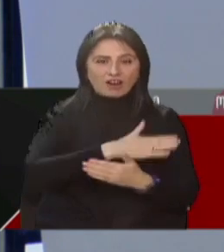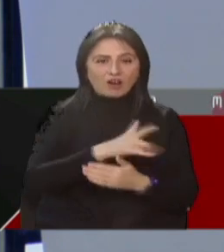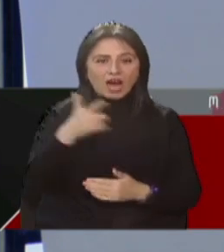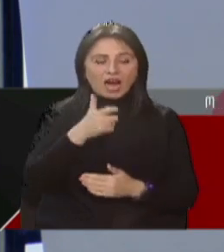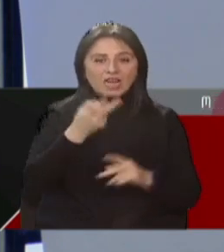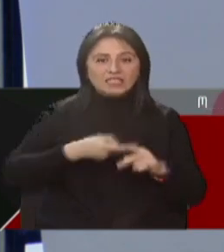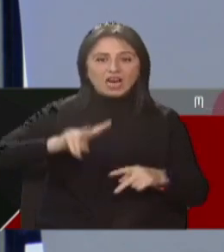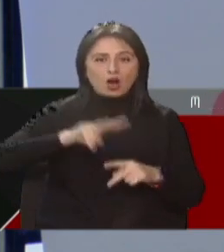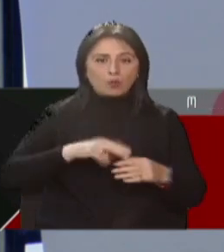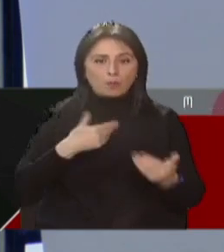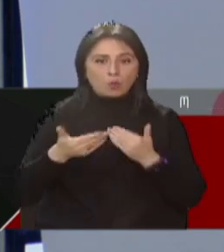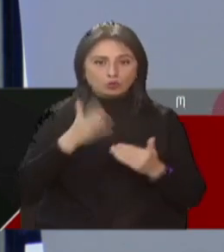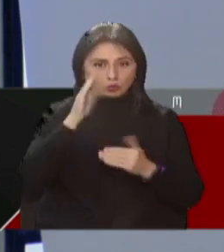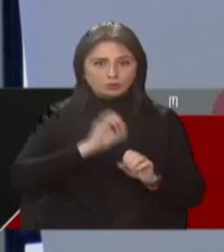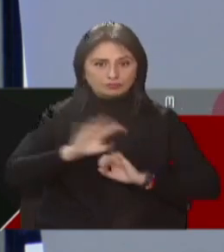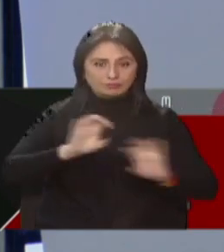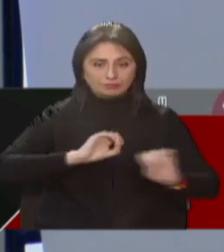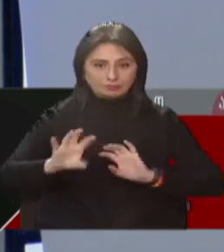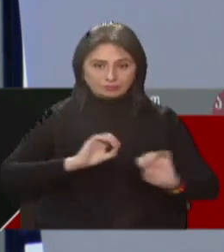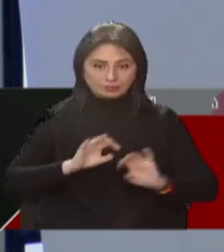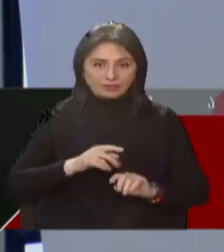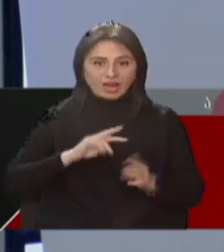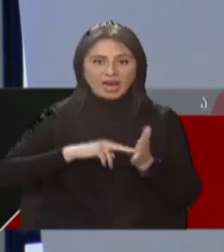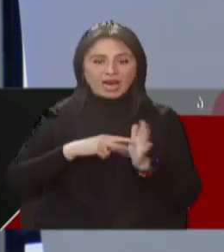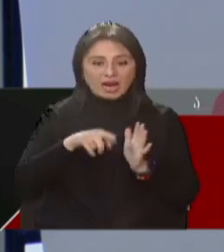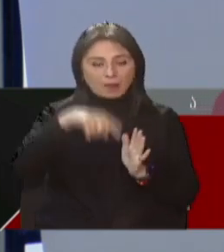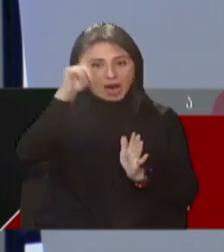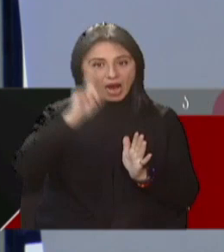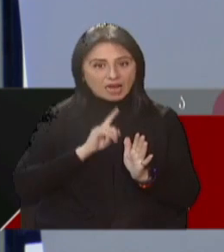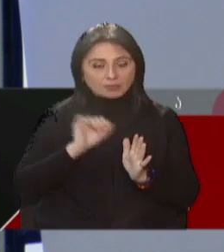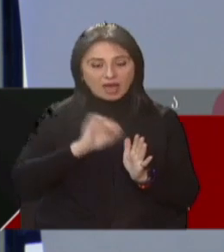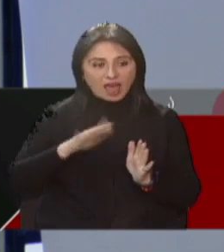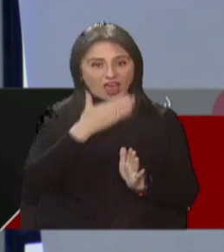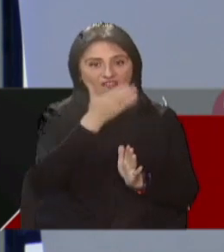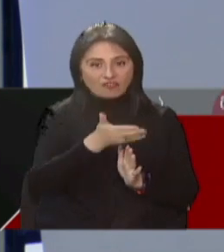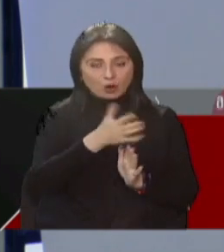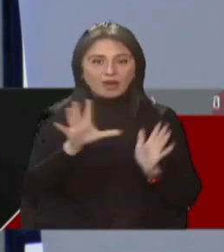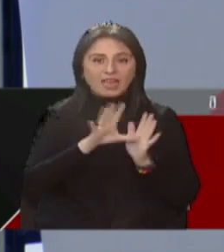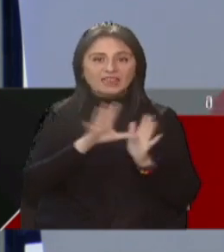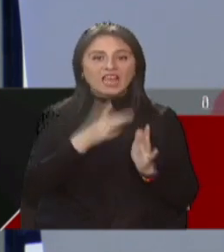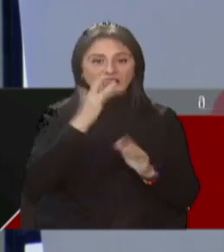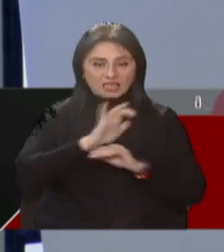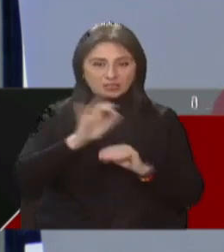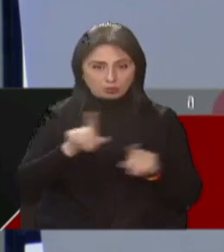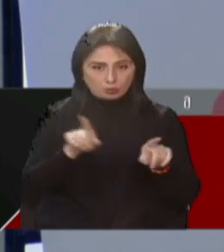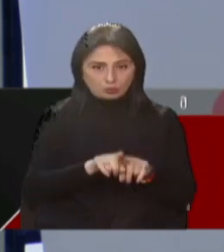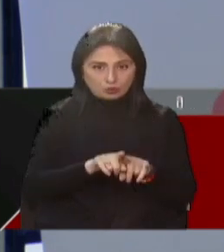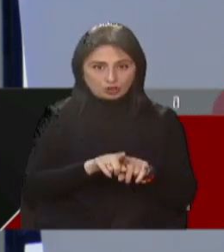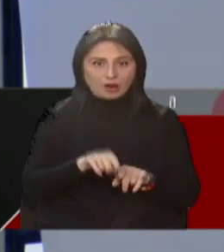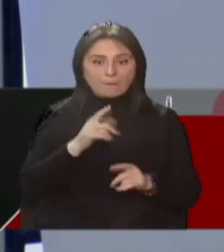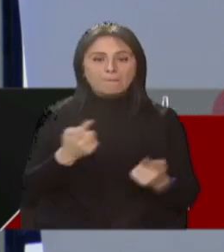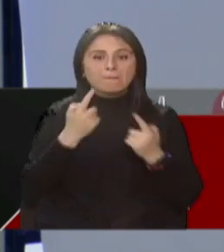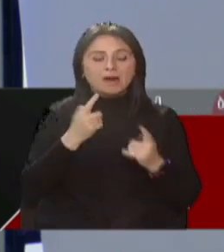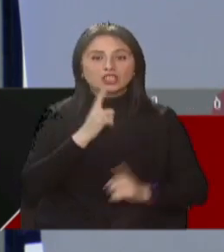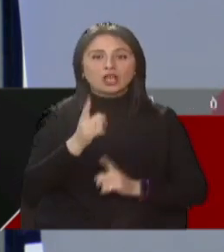gazis gaur magebuli motzulobi transportele basculis clubs. Gegmaši Azerbaidžani dan Europei stuis, denis exportes motzulobi zrtats.